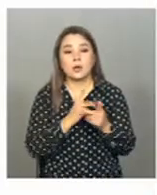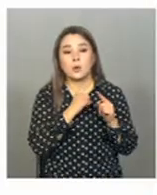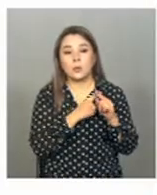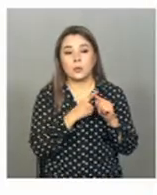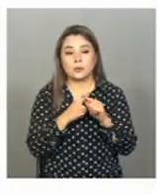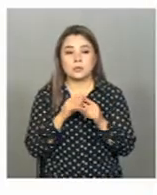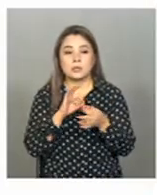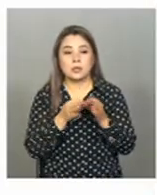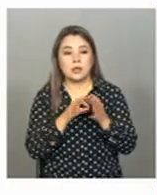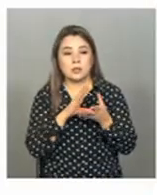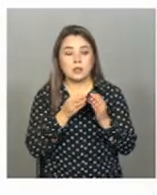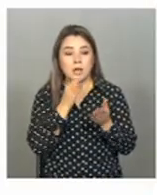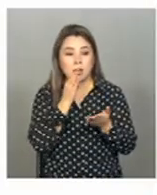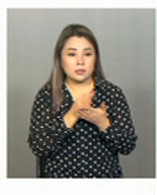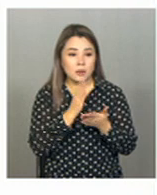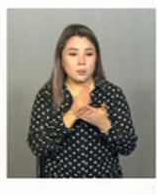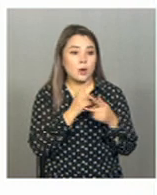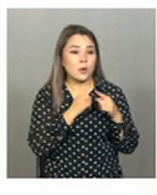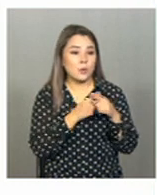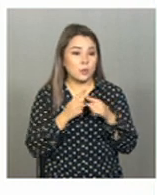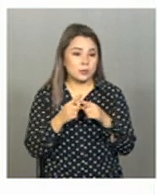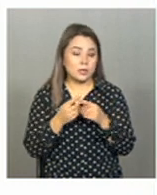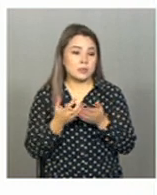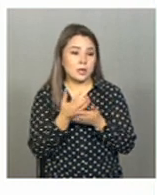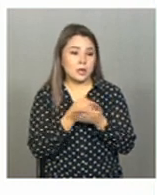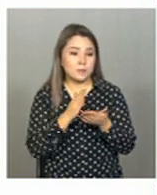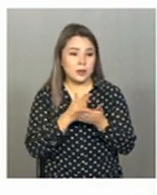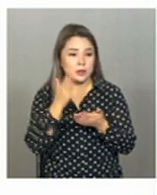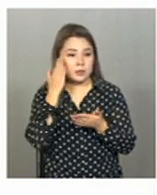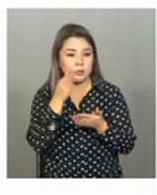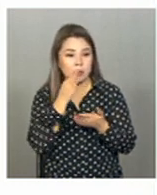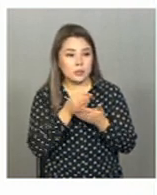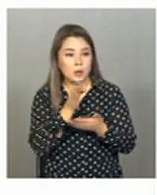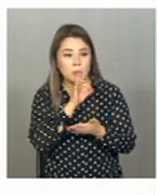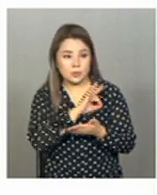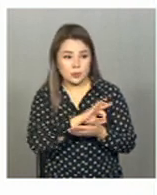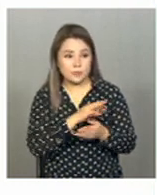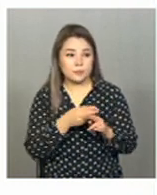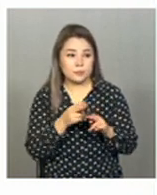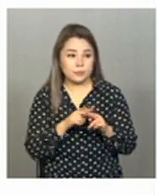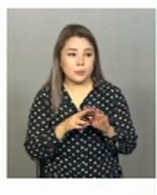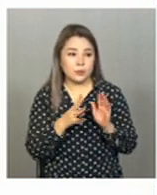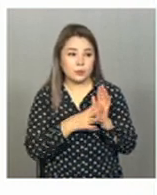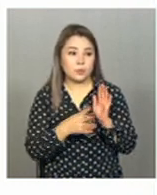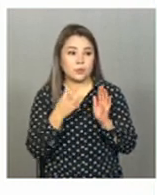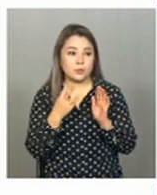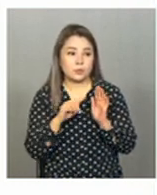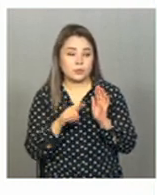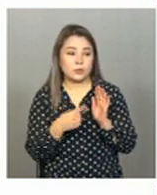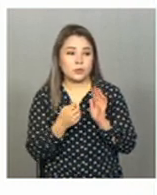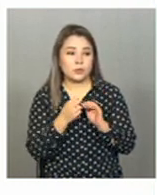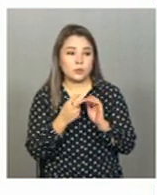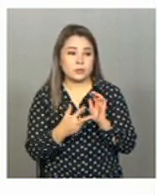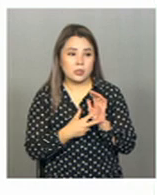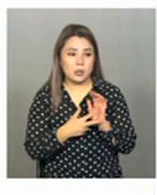біз бұл жерде қосудың терімділік қасиетін қолданамыз. Яғни бізге 93.18 бен